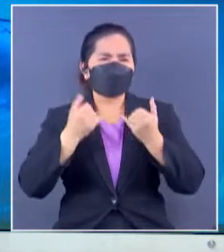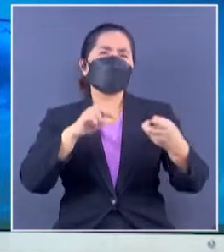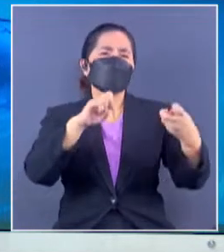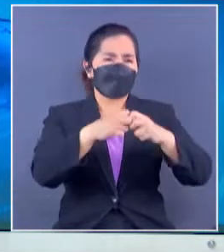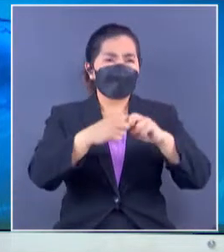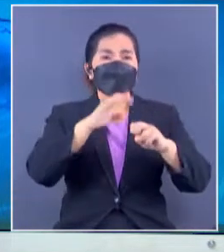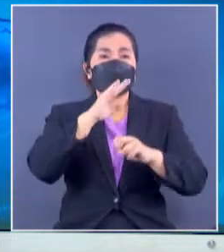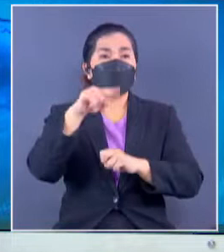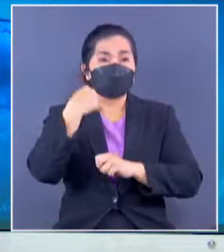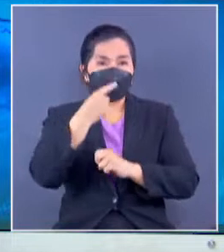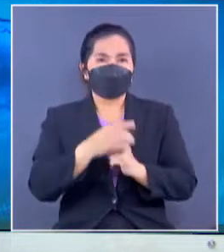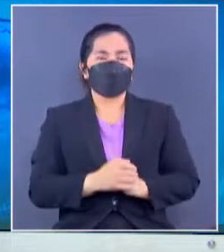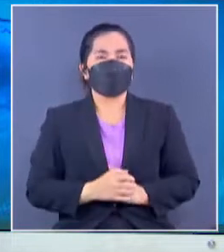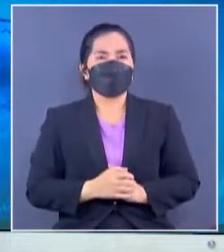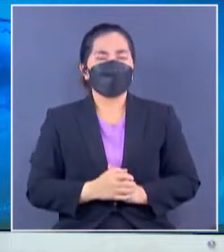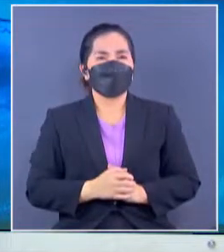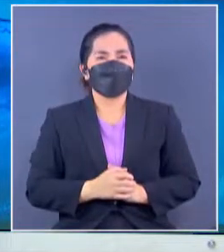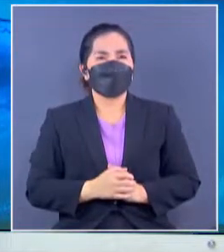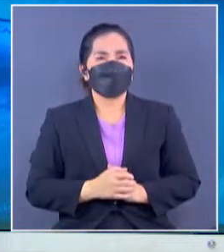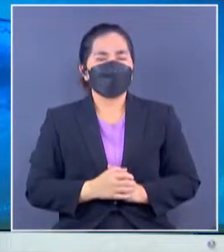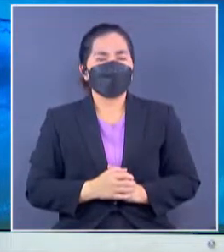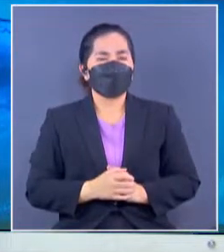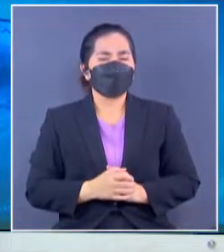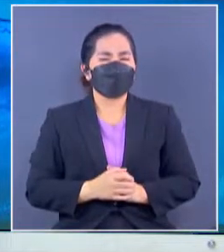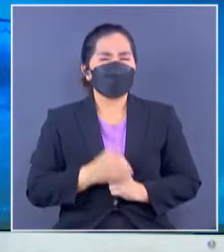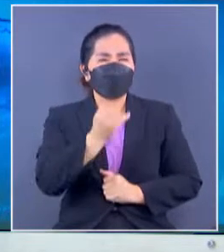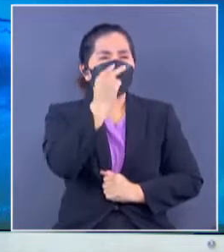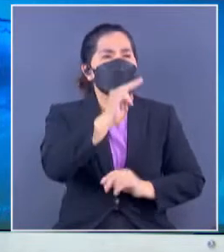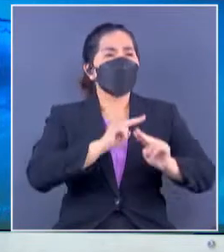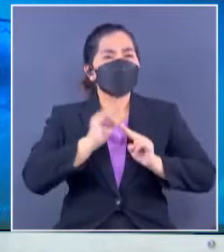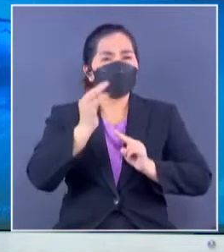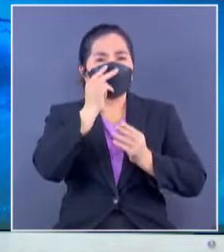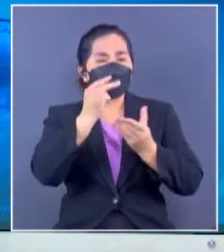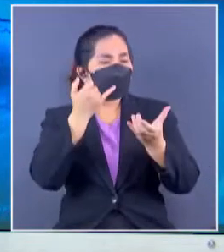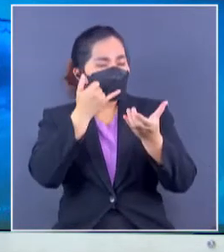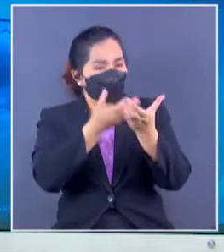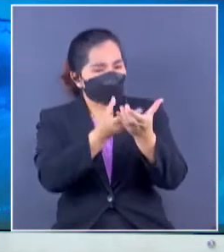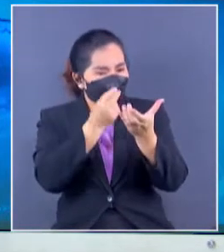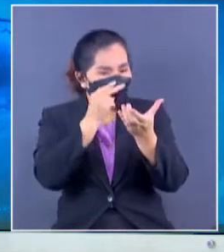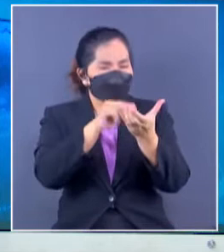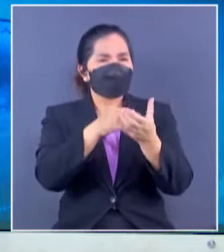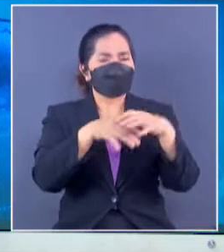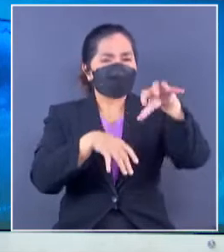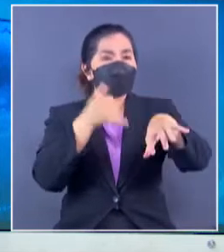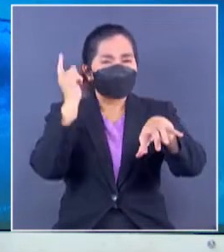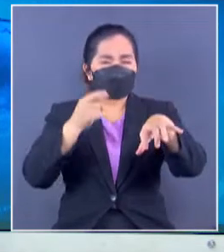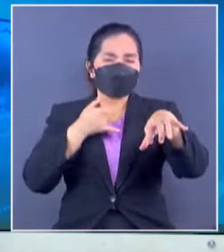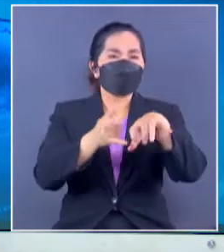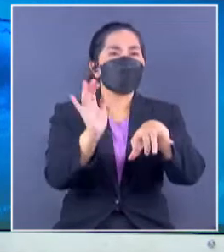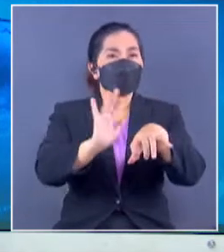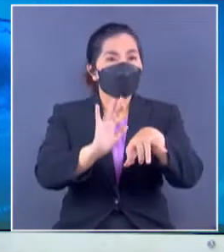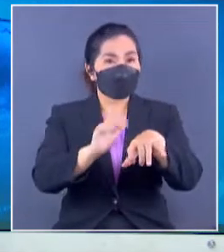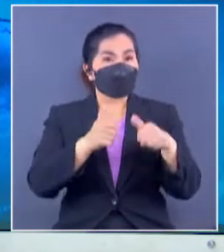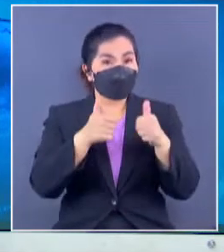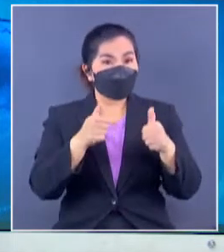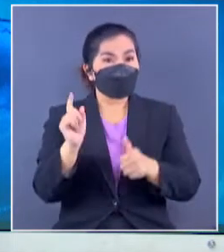ราสามารถรับชมผ่านทางมือถือ ดูกันแบบว่าไม่จำเป็นต้องไปถึงที่จริงๆเนี่ยม ัน จะดี